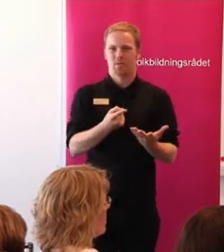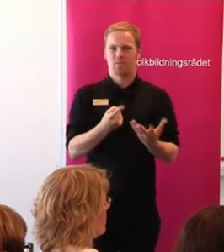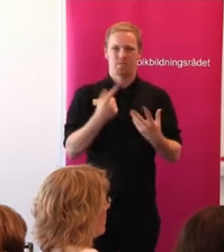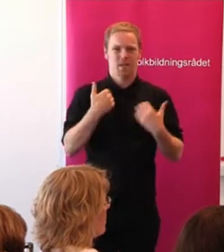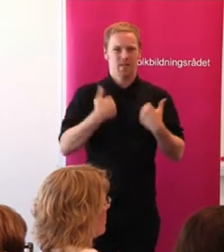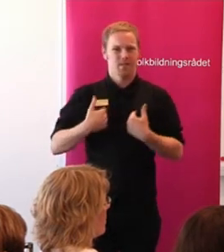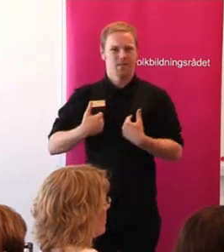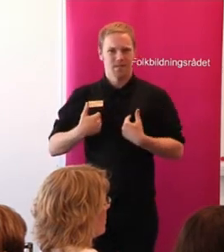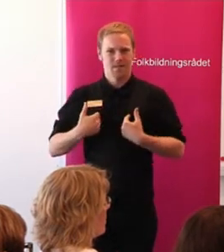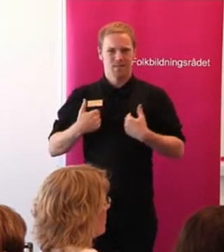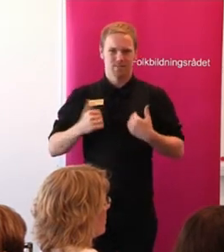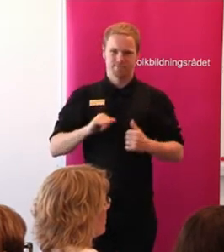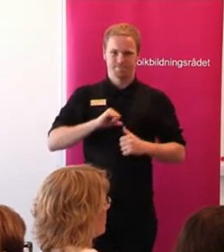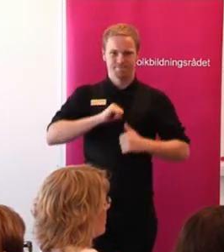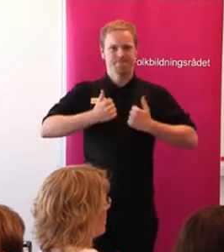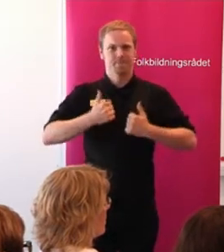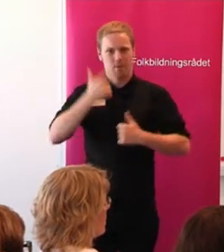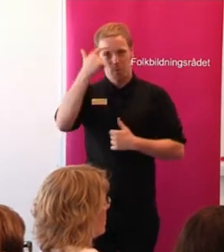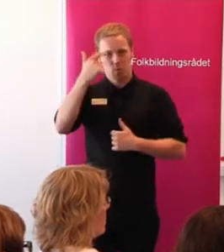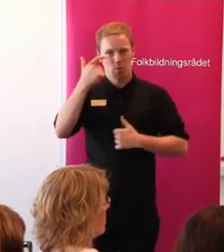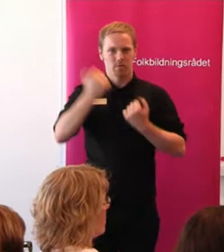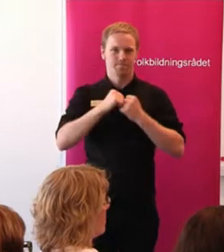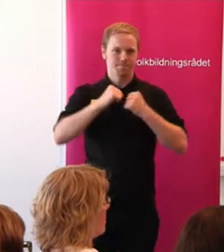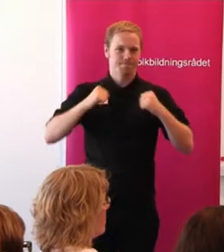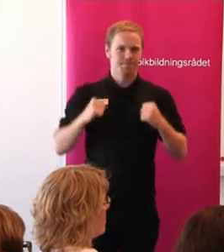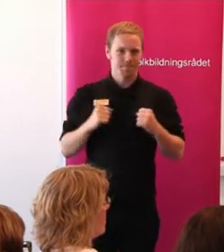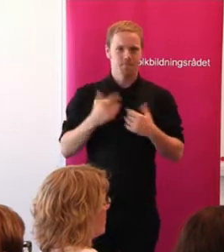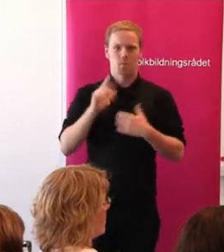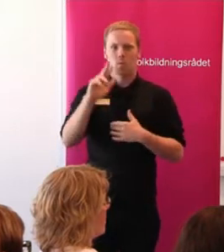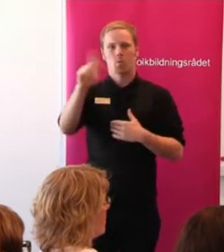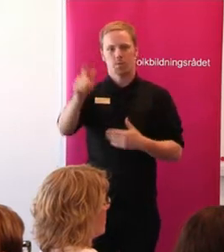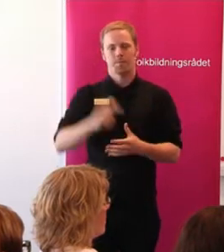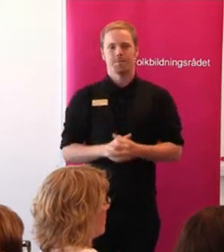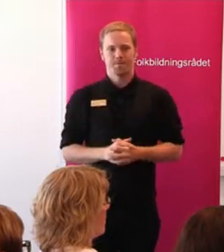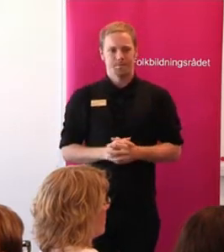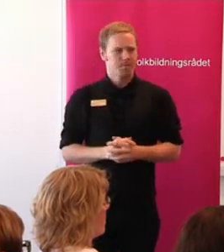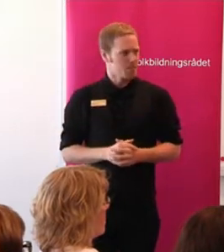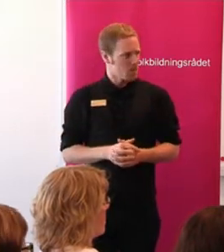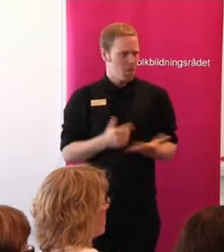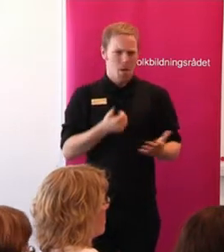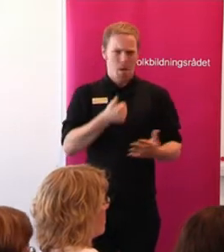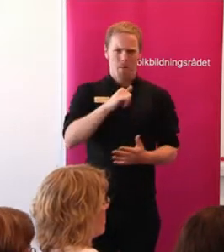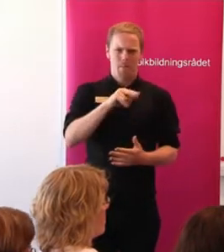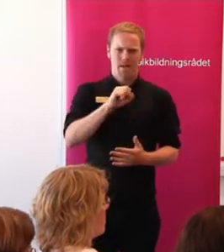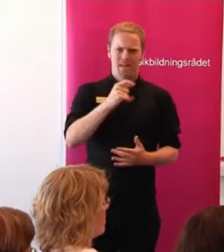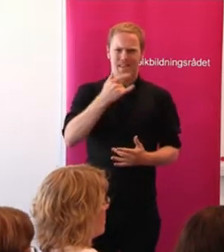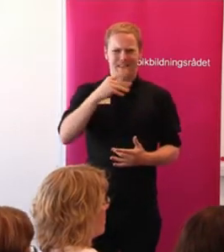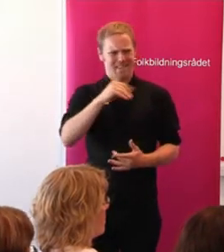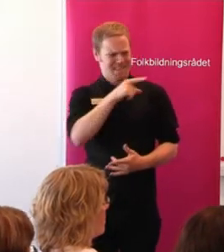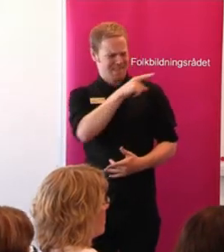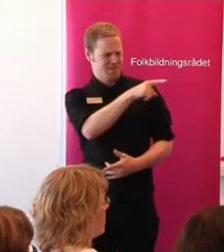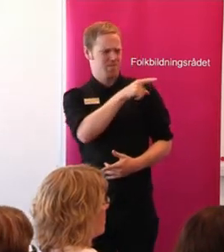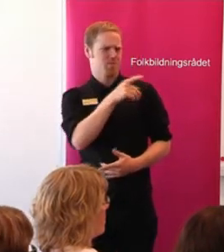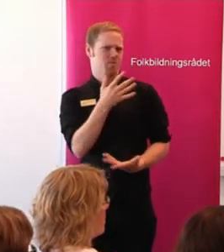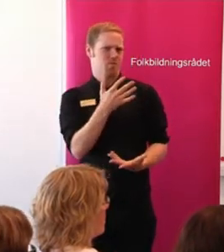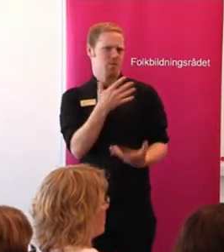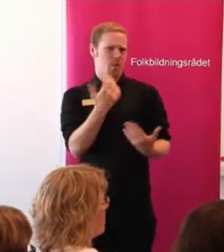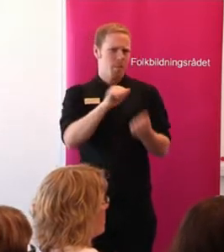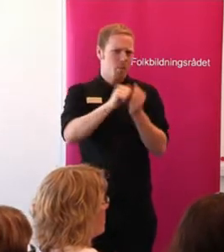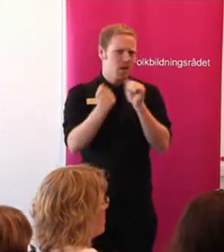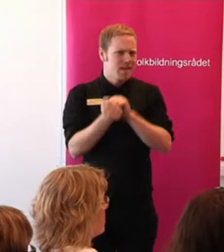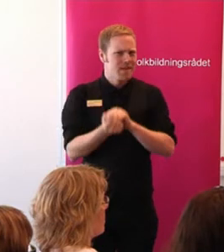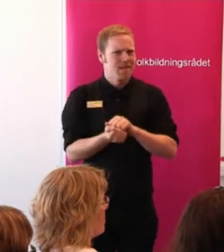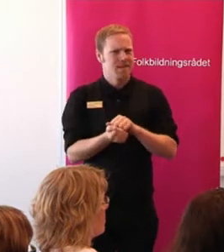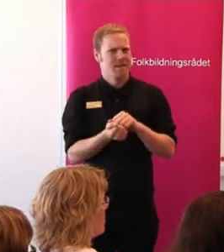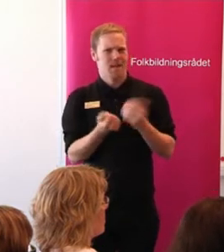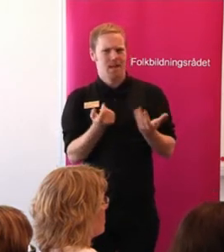annars funkar ju inte kedjan där heller. Du vinkar också, Birgitta. Hur ser du på det här, de olika delarna som hänger ihop, du som är politiker och ser det lite från